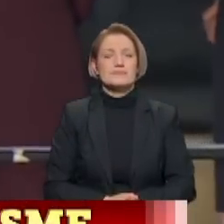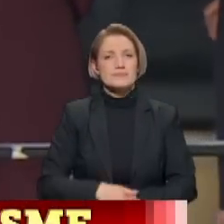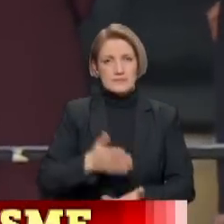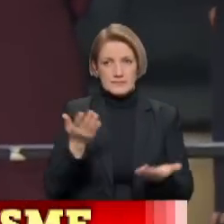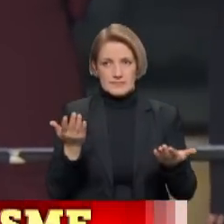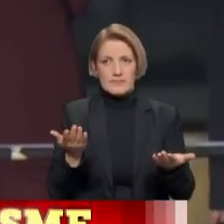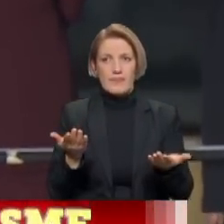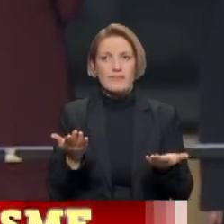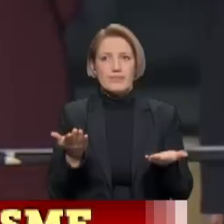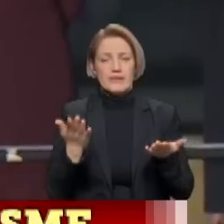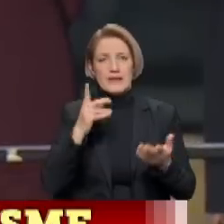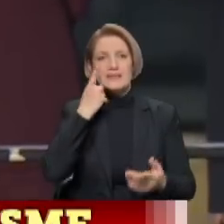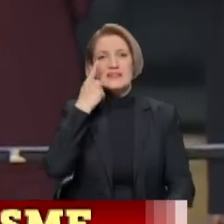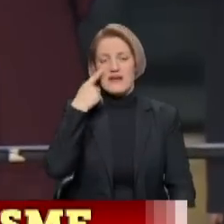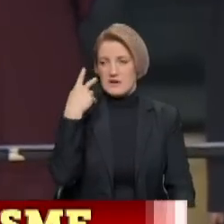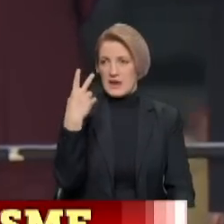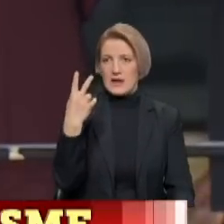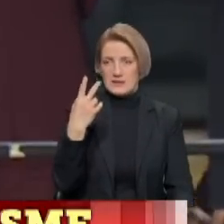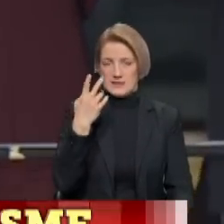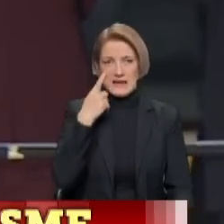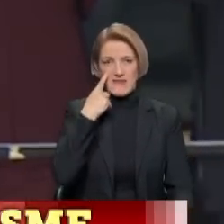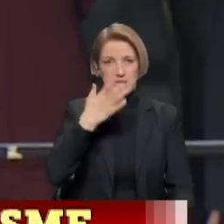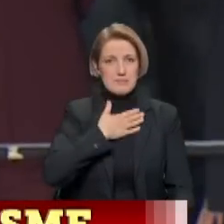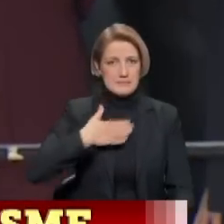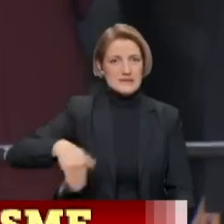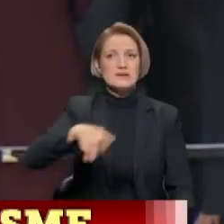Hatta devlet biziz,